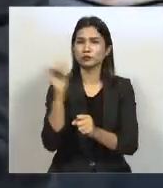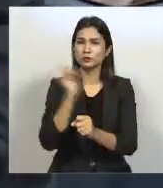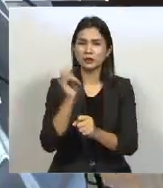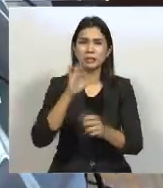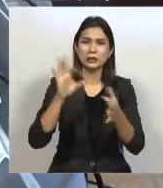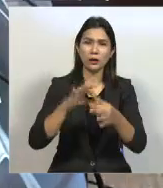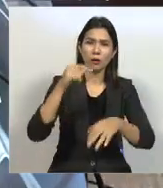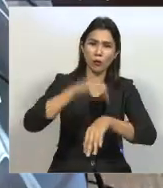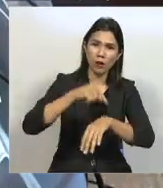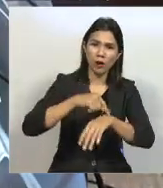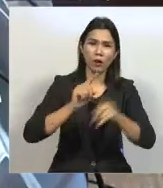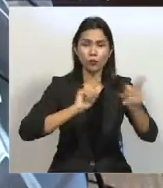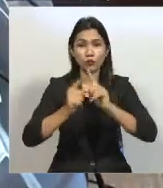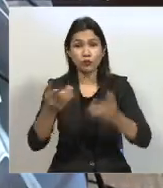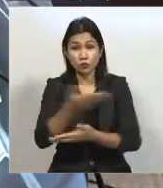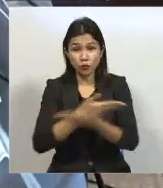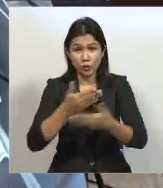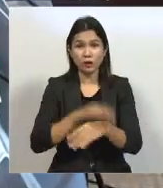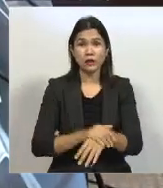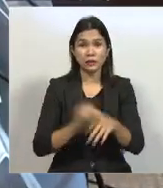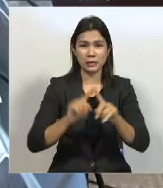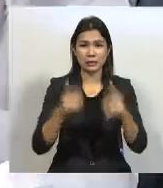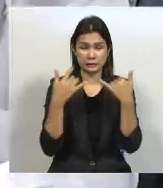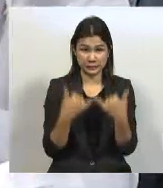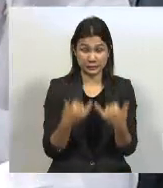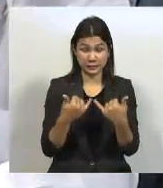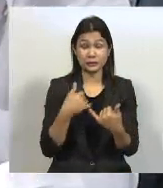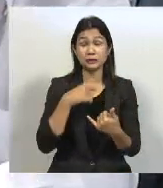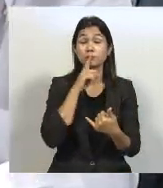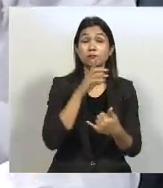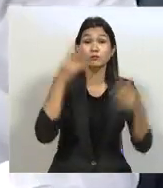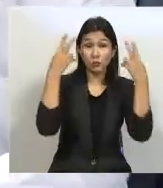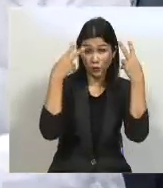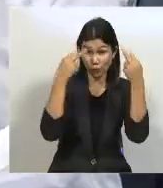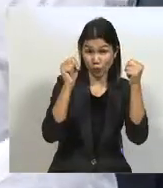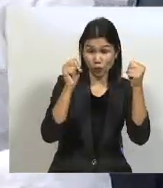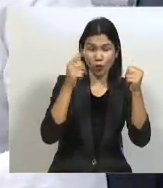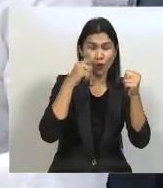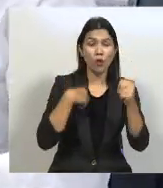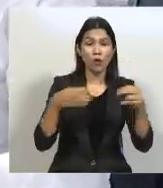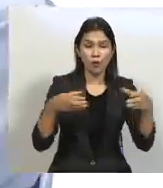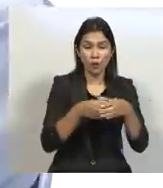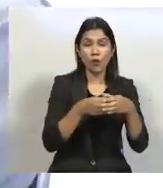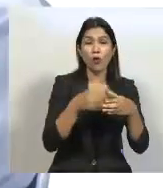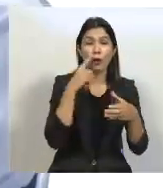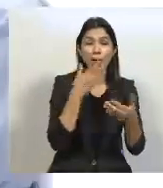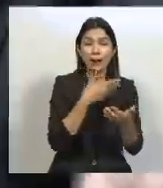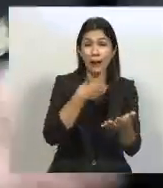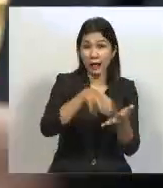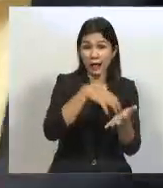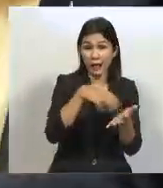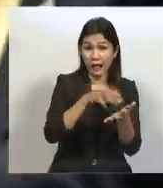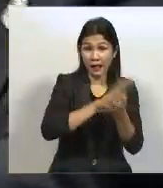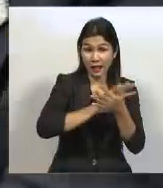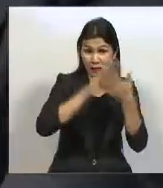เรื่องของระยะเวลาในการอภิปรายแต่ว่าเบื้องต้นก็คือหลังนายกรัฐมนตรีและรัฐมนตรีว่าการกระทรวงการคลังแถลงแล้วเ